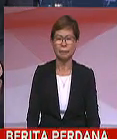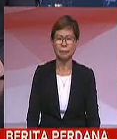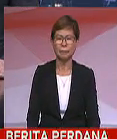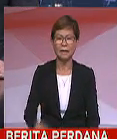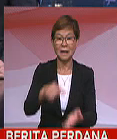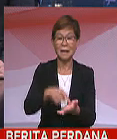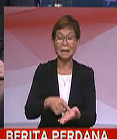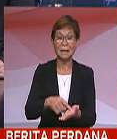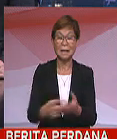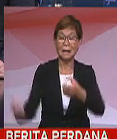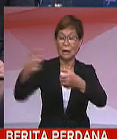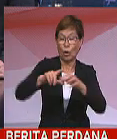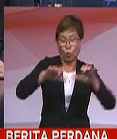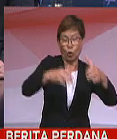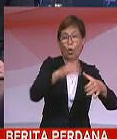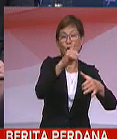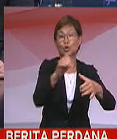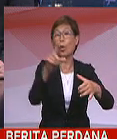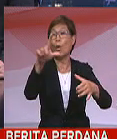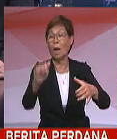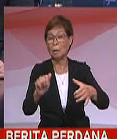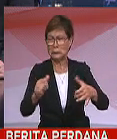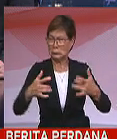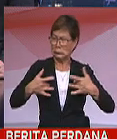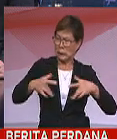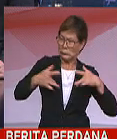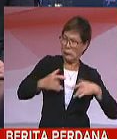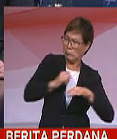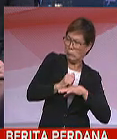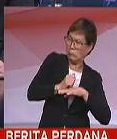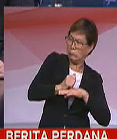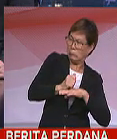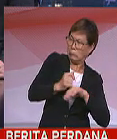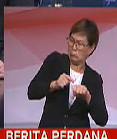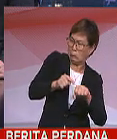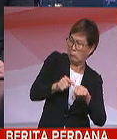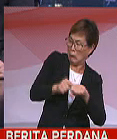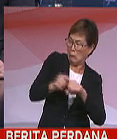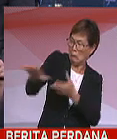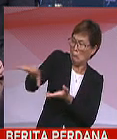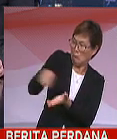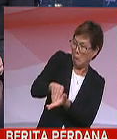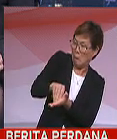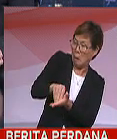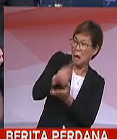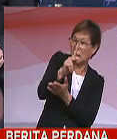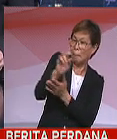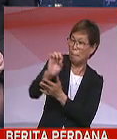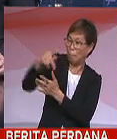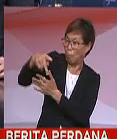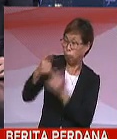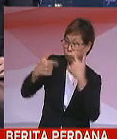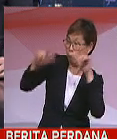dan ini pula mengenai kumpulan Dola yang menafikan dakwaan mereka meniru gaya kumpulan K-pop terkenal